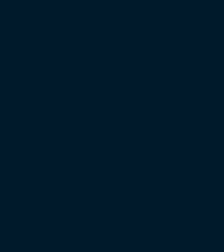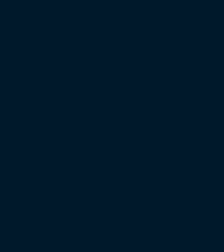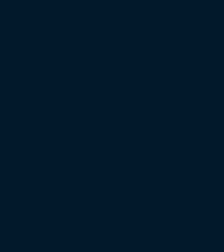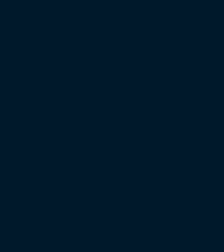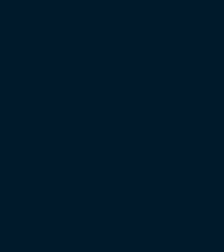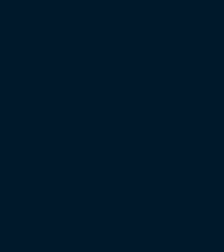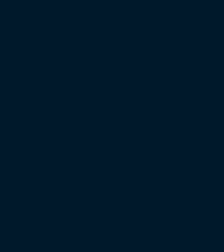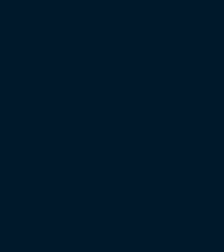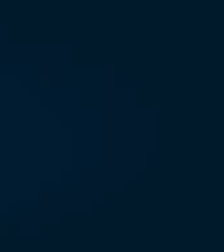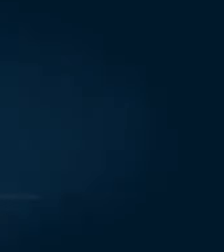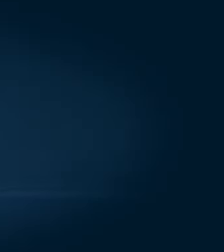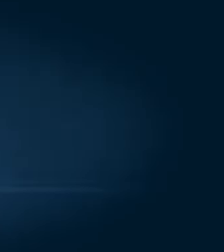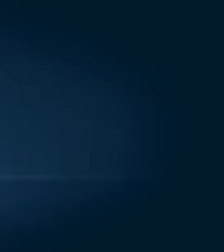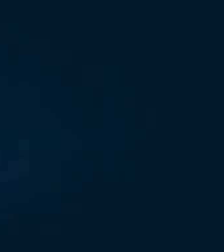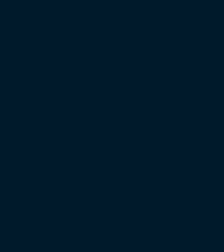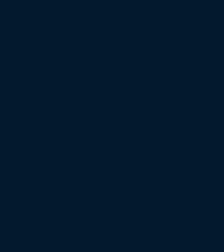เอ